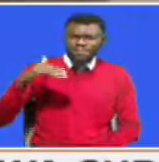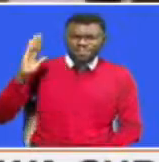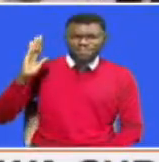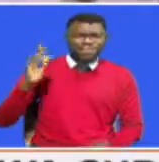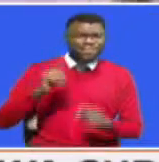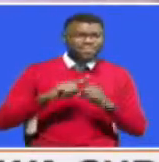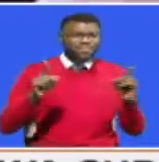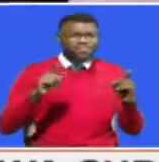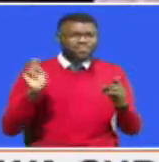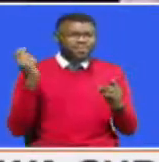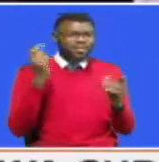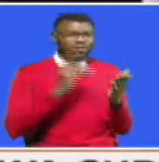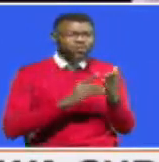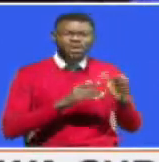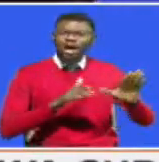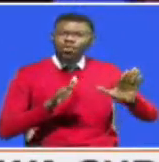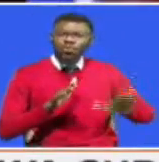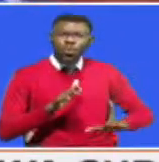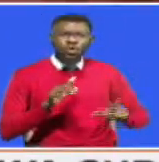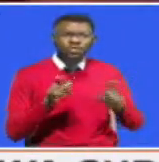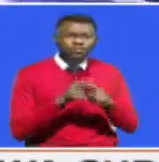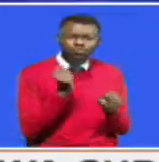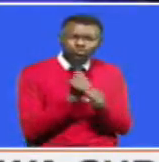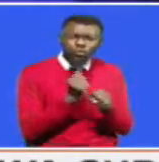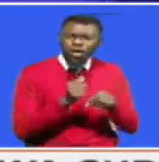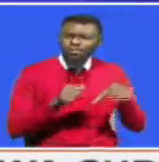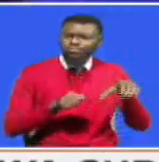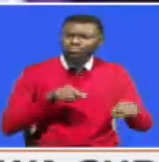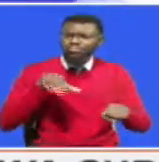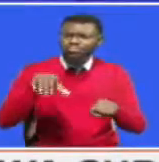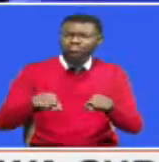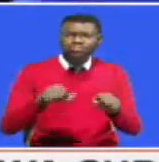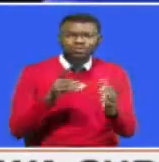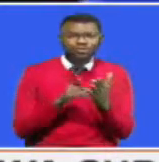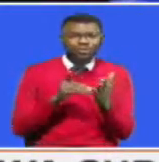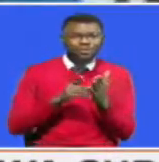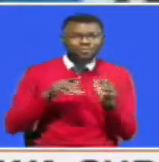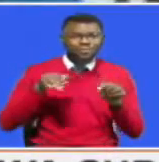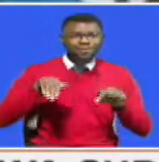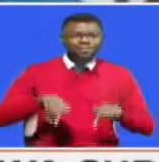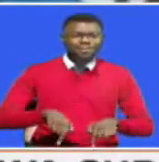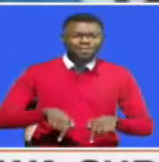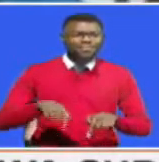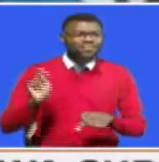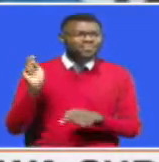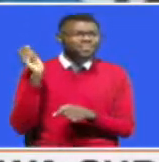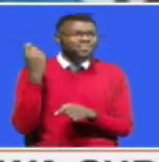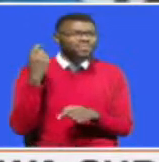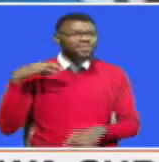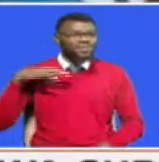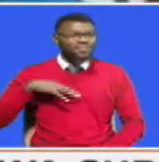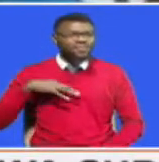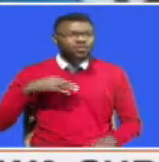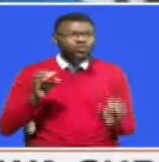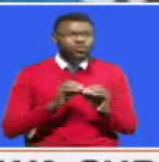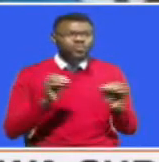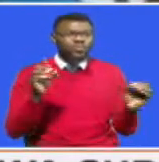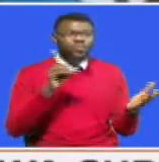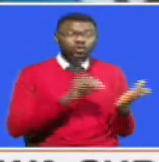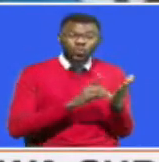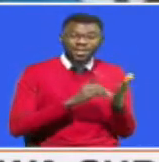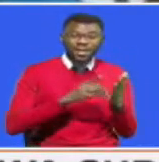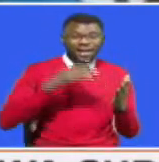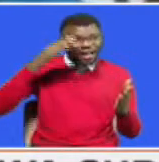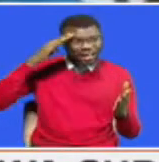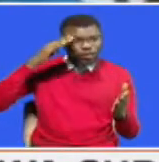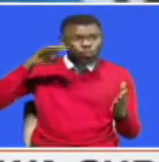wao na pia wanachukua nafasi za kazi za madaktari wa humu nchini. The Cuban doctors, I have said it to the